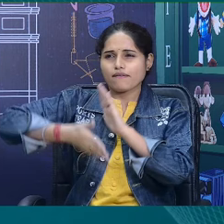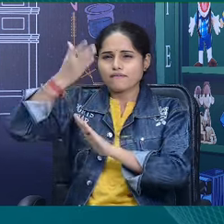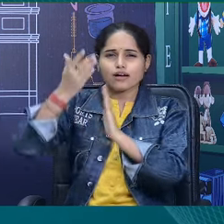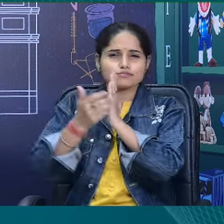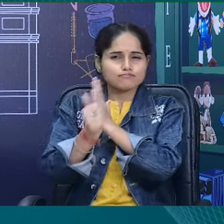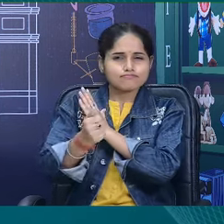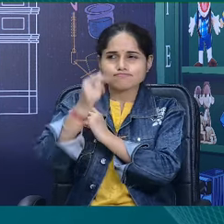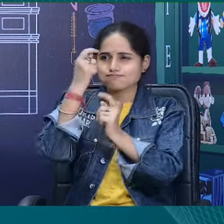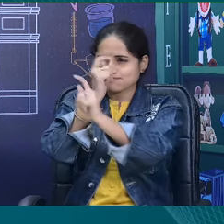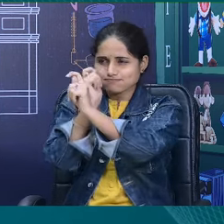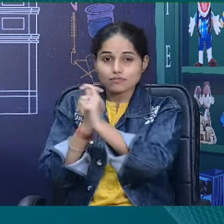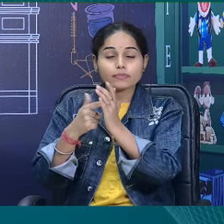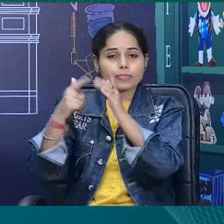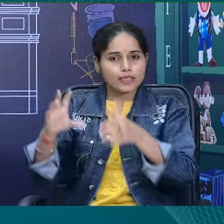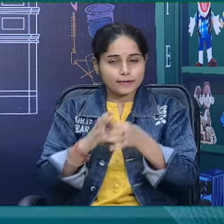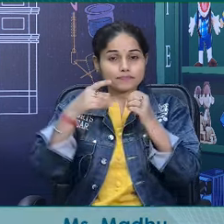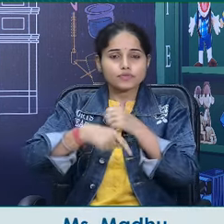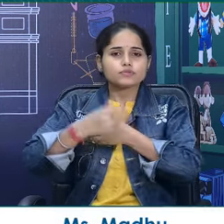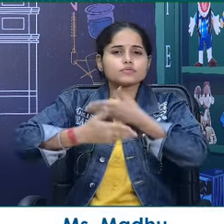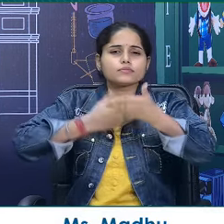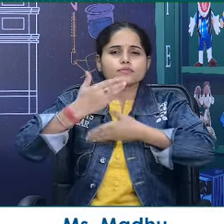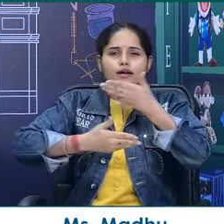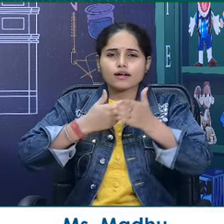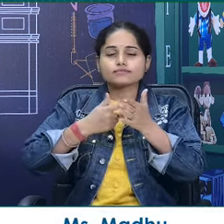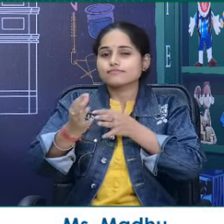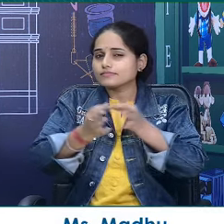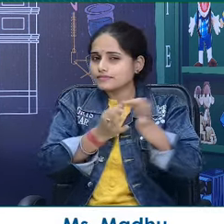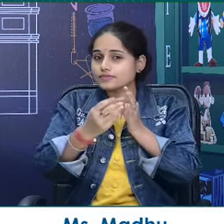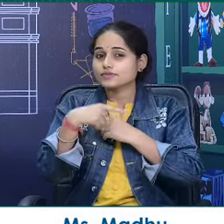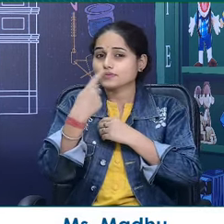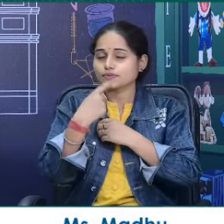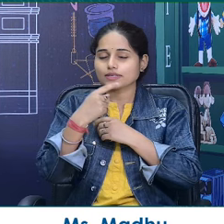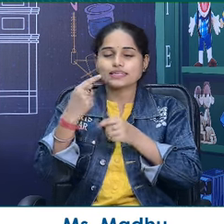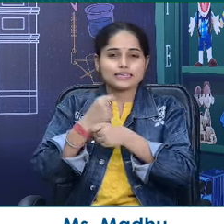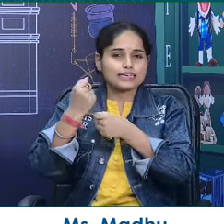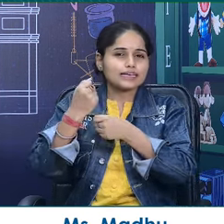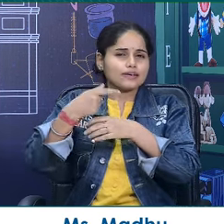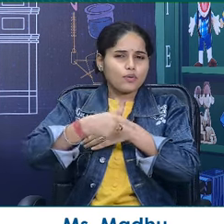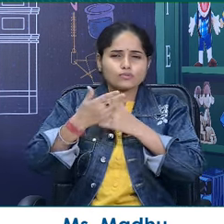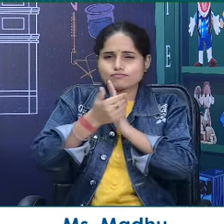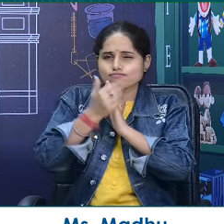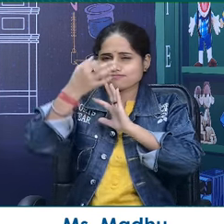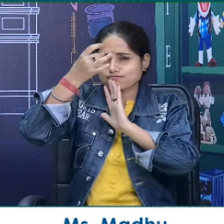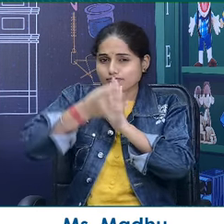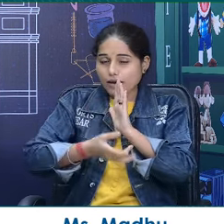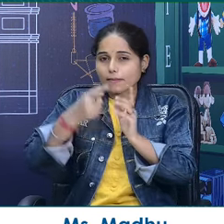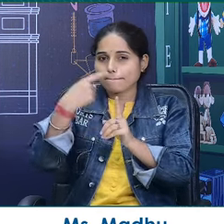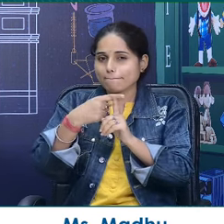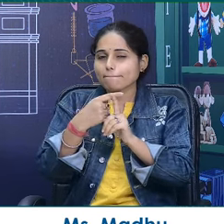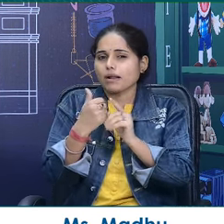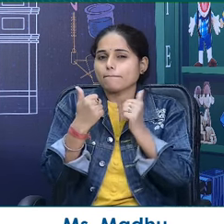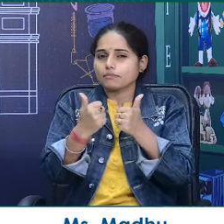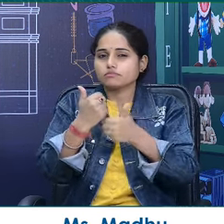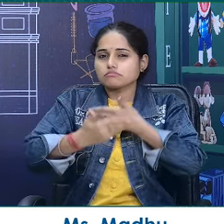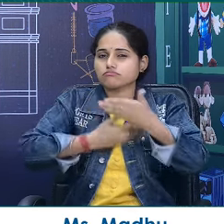यह जो लेसन है इसे पढ़ाने के लिए समझाने के लिए आपके और बेहतर ढंग से इसकी समझ डेवलप हो इसके लिए